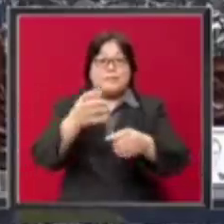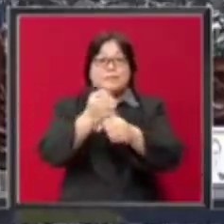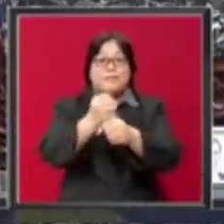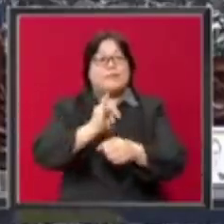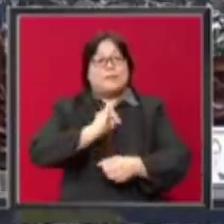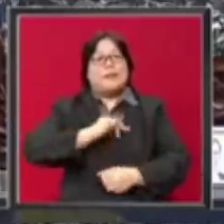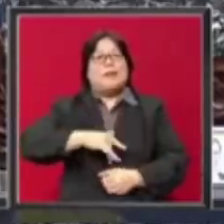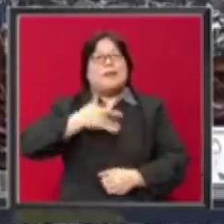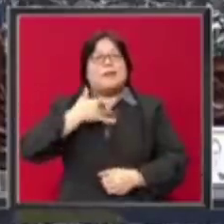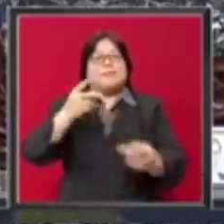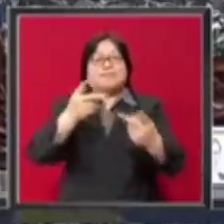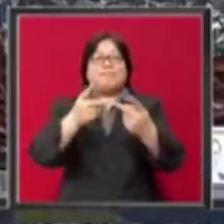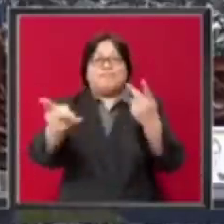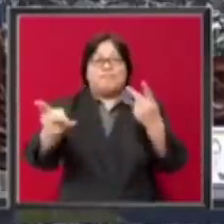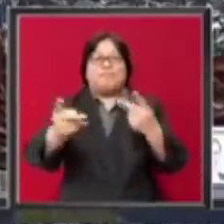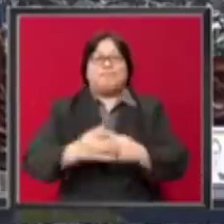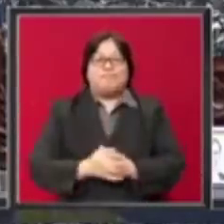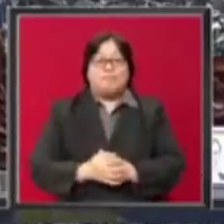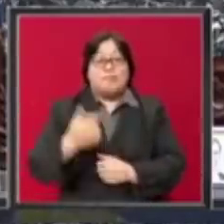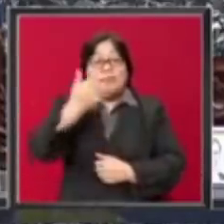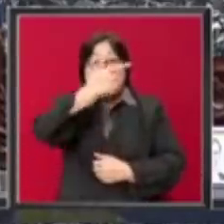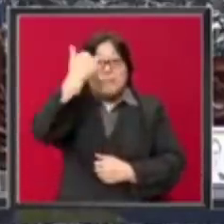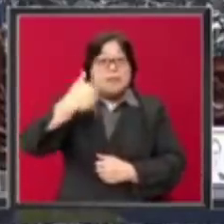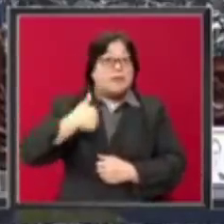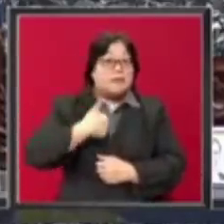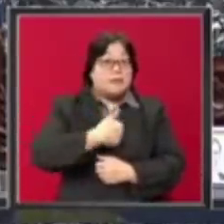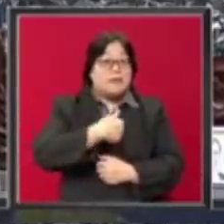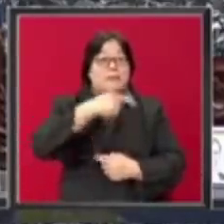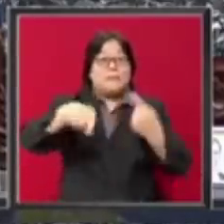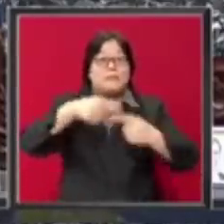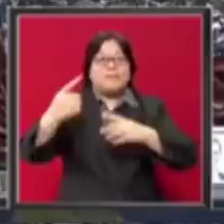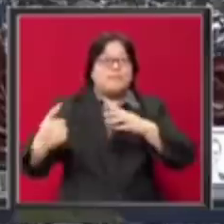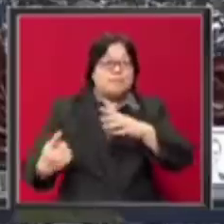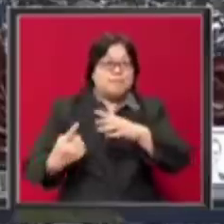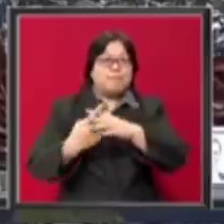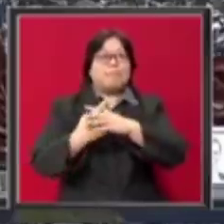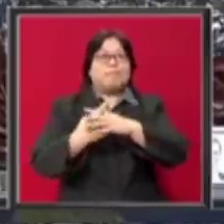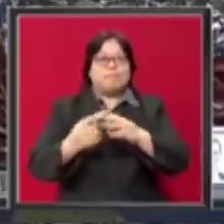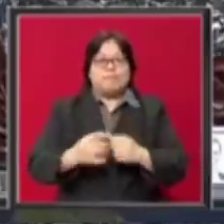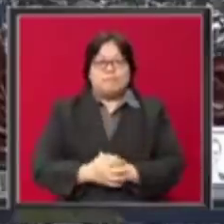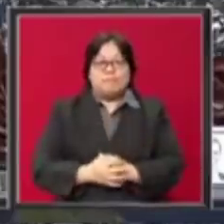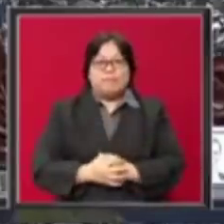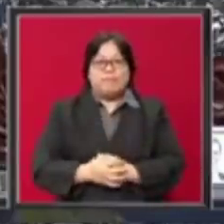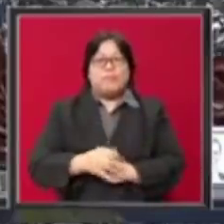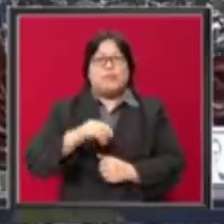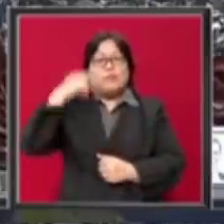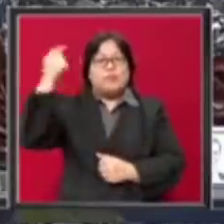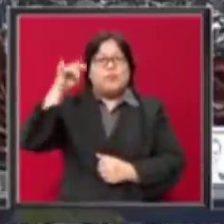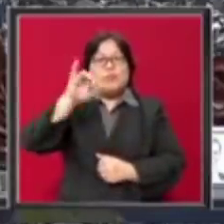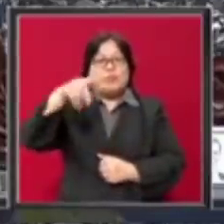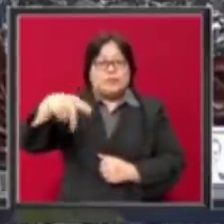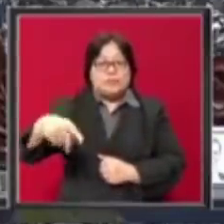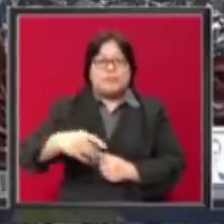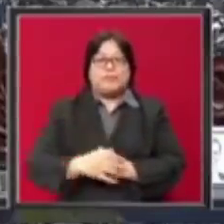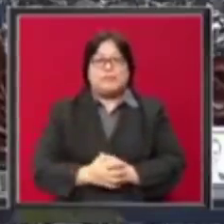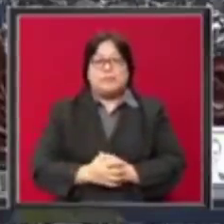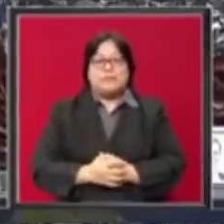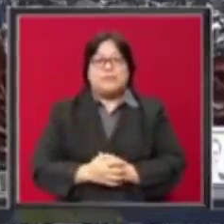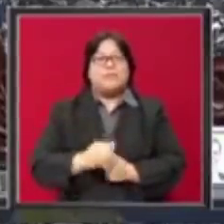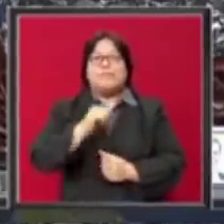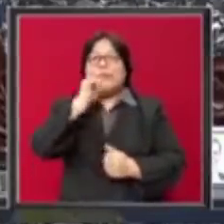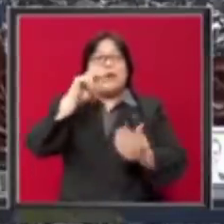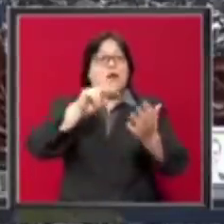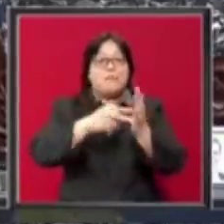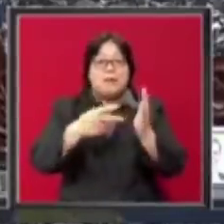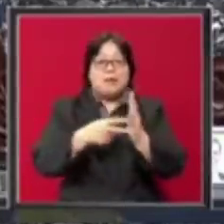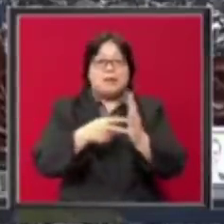kira kurang tepat, kerana kita bila kita bangkitkan Yang Dipertua tidak langsung